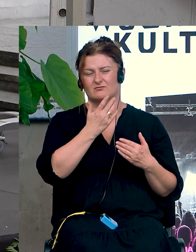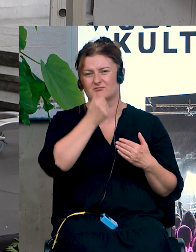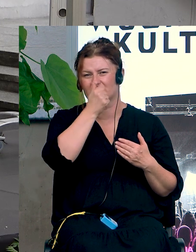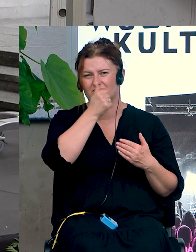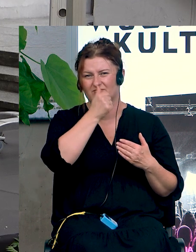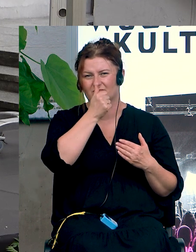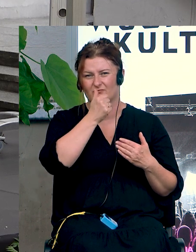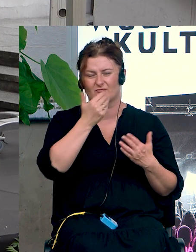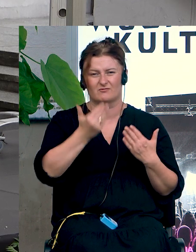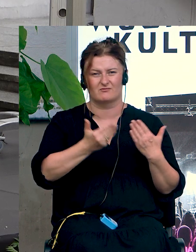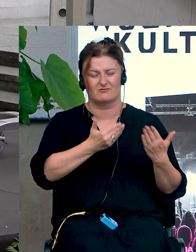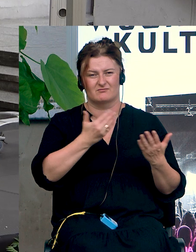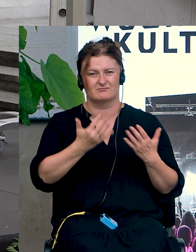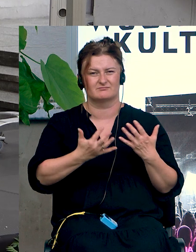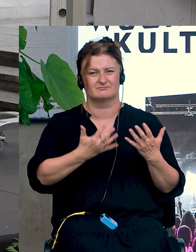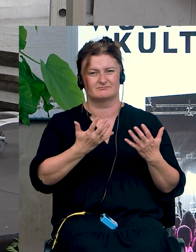все